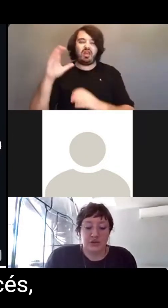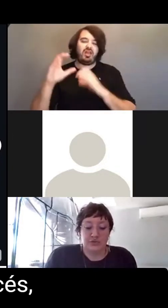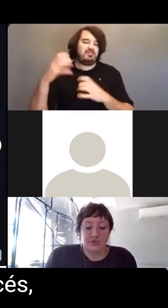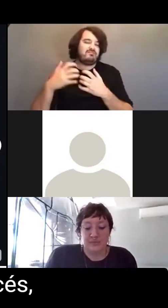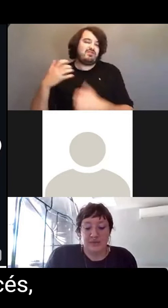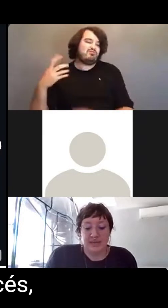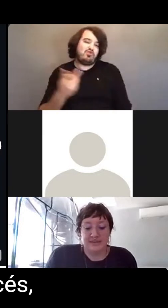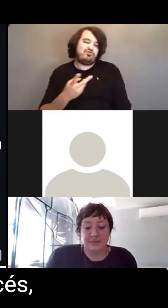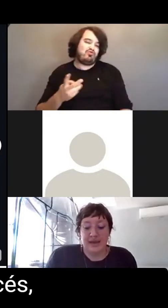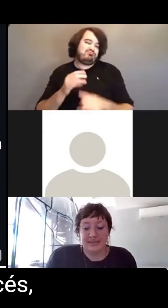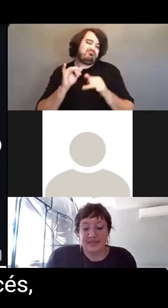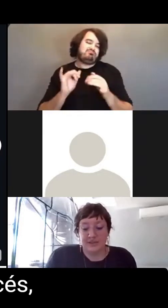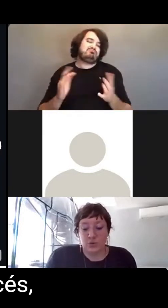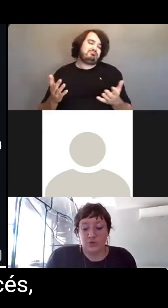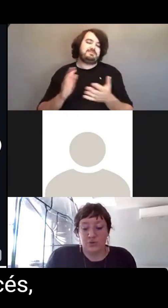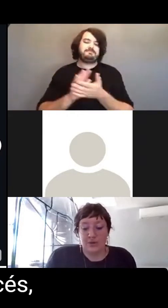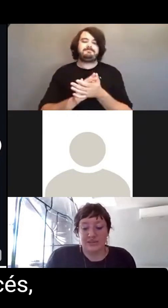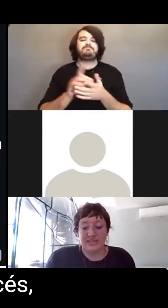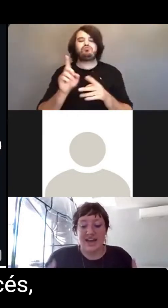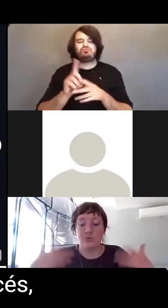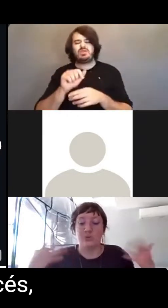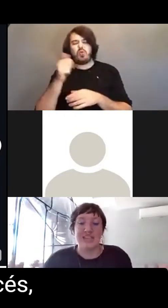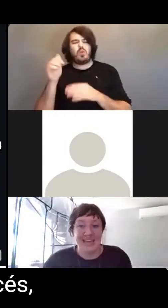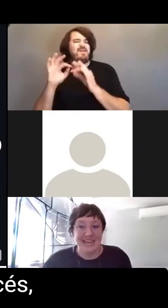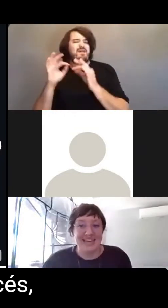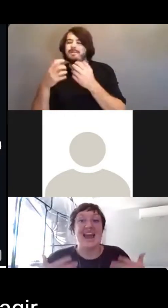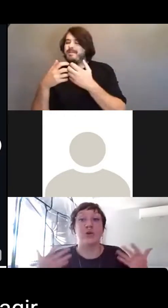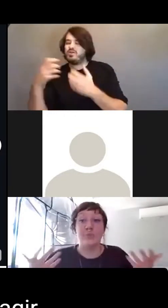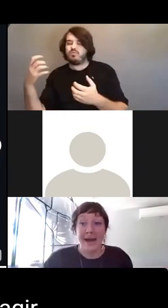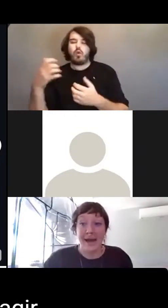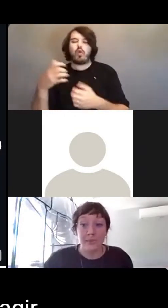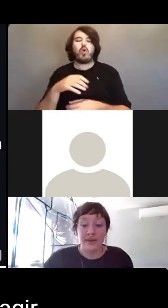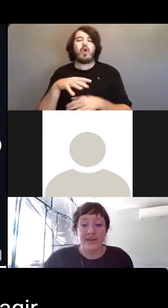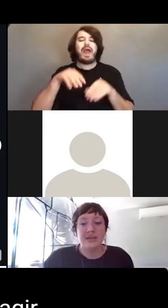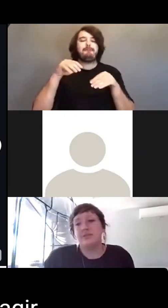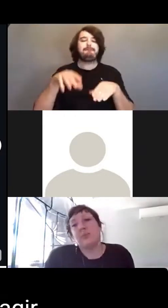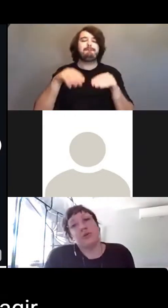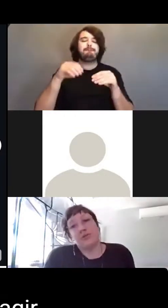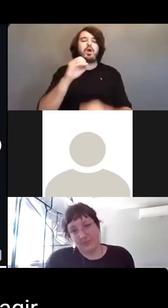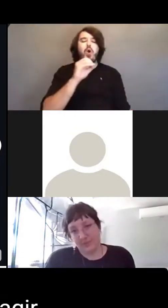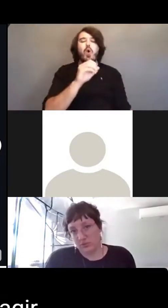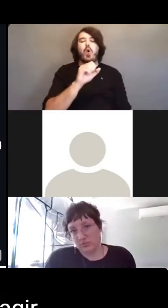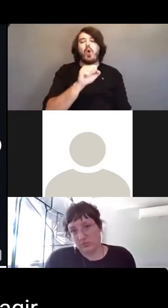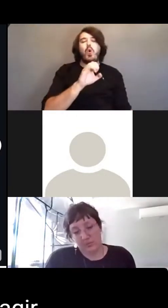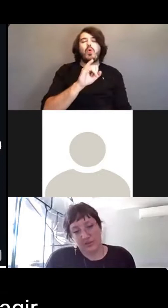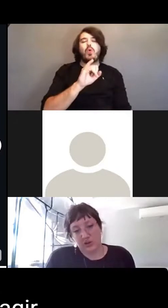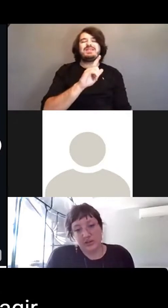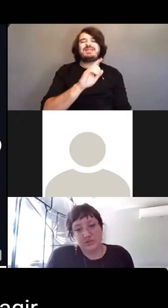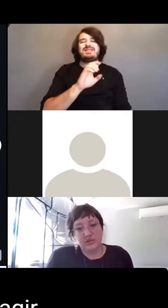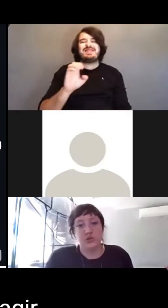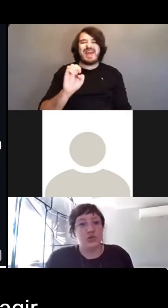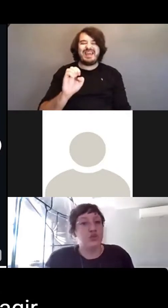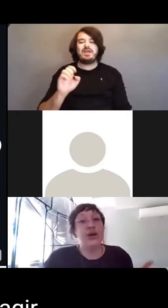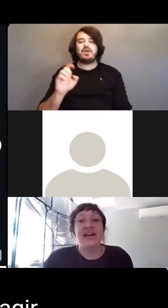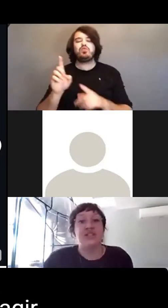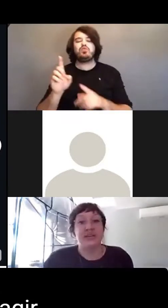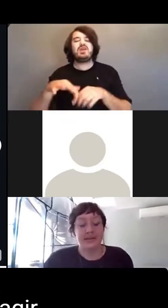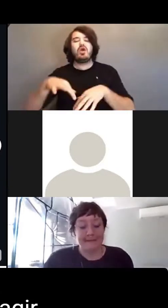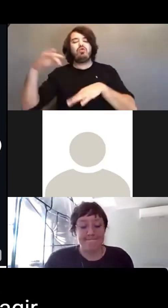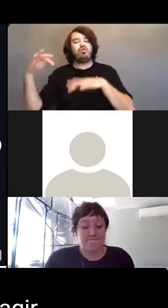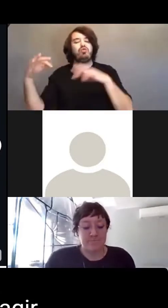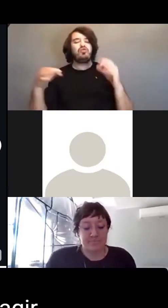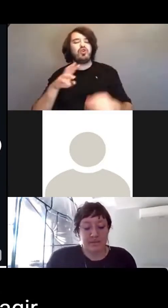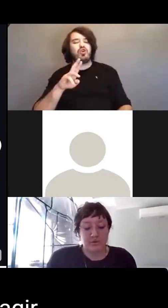il y a une famille d'herbacées, donc on va penser à l'oseille et à la rhubarbe. Ça ne profite pas de la mycorhize, ça ne va juste pas